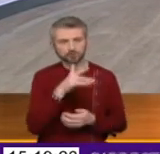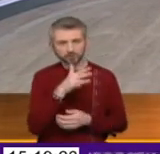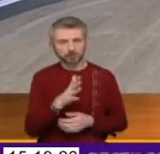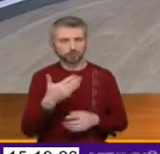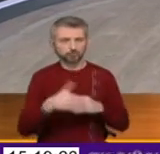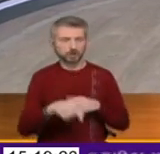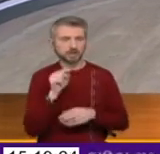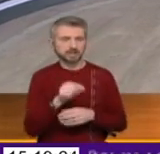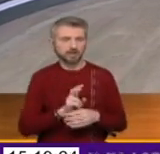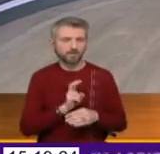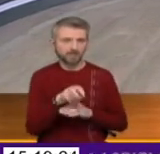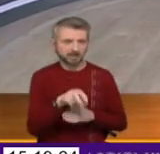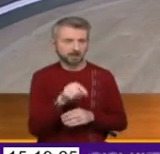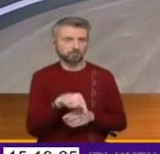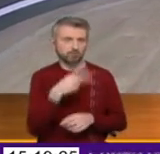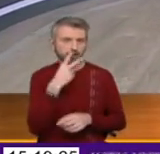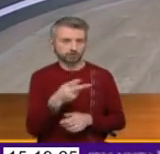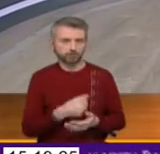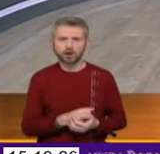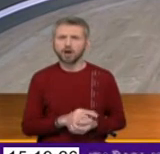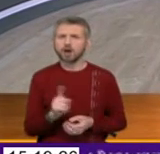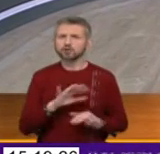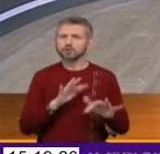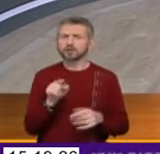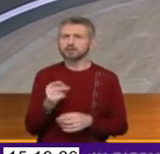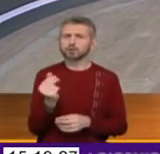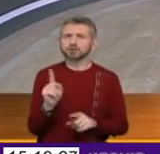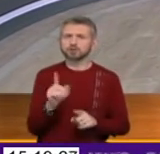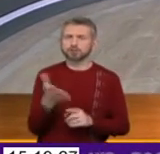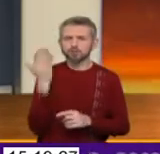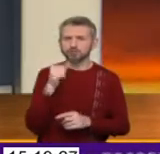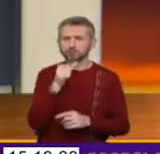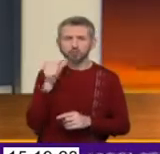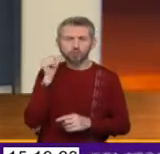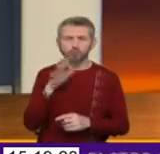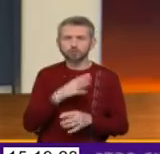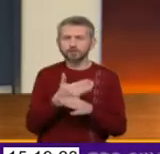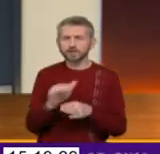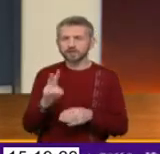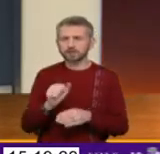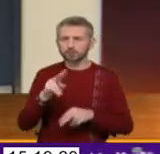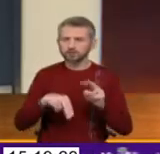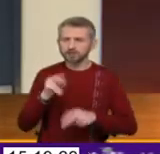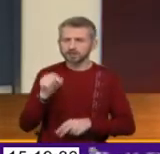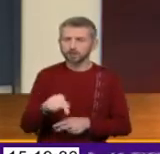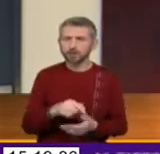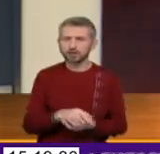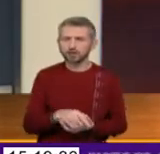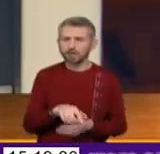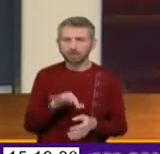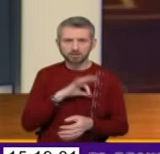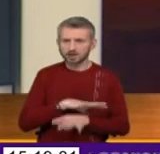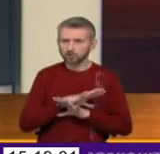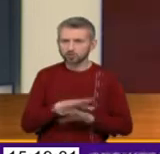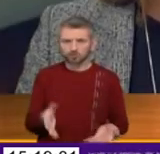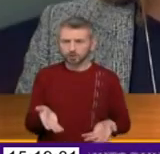і цей вхід ми теж побачимо. А що сталося з тими грошима, які минулого року були виділені на це будівництво? Вони не реалізувалися,